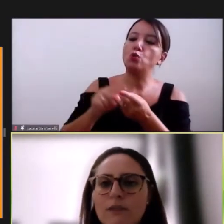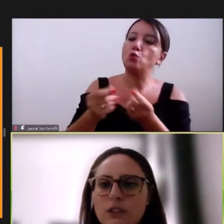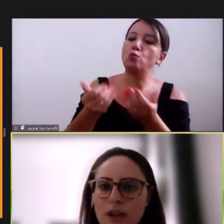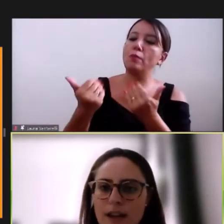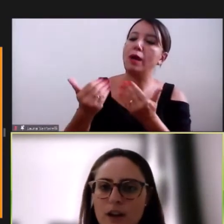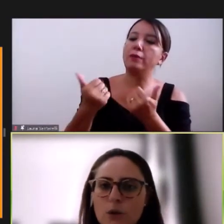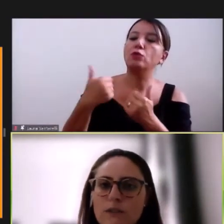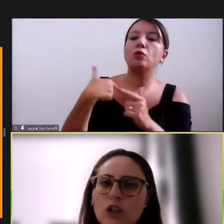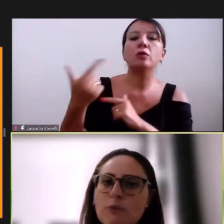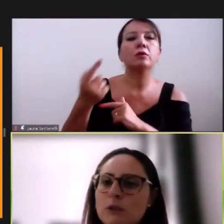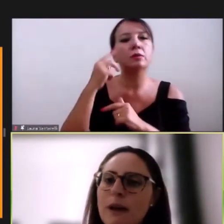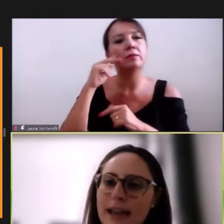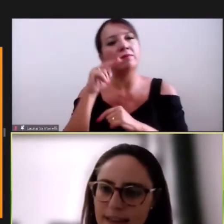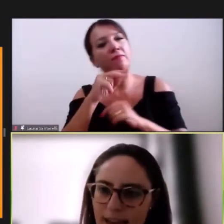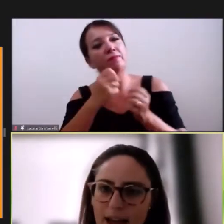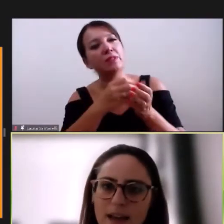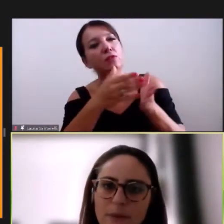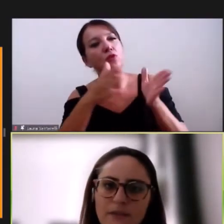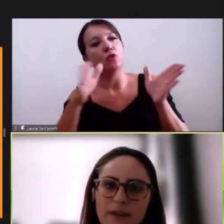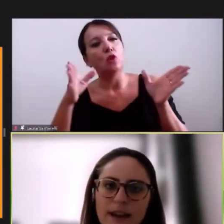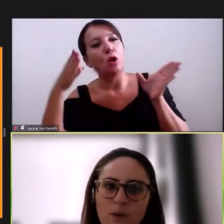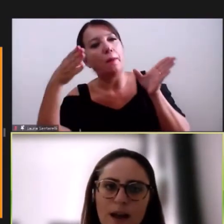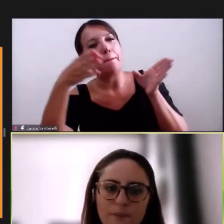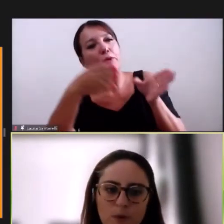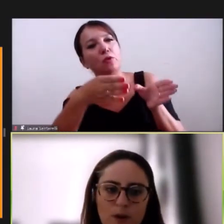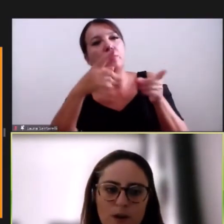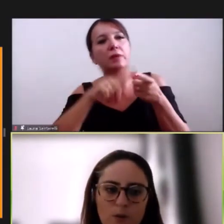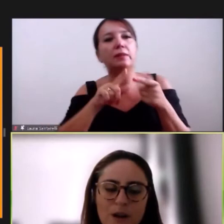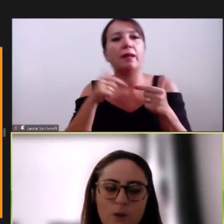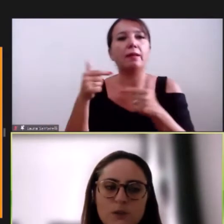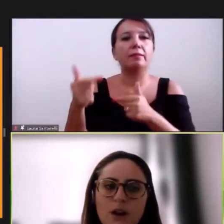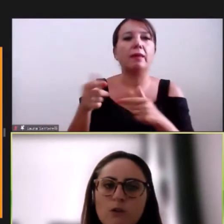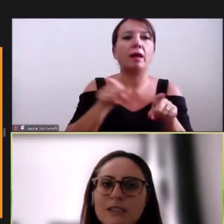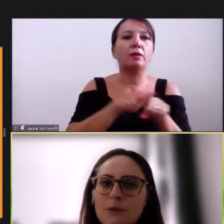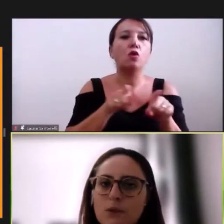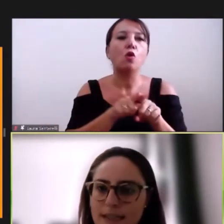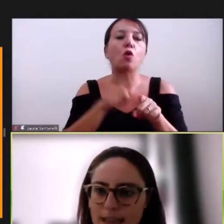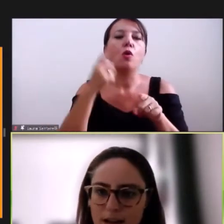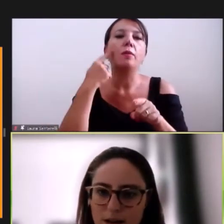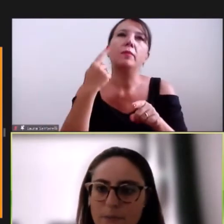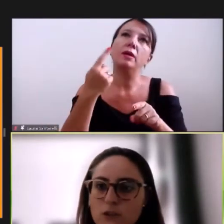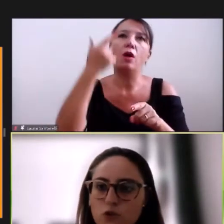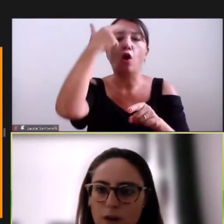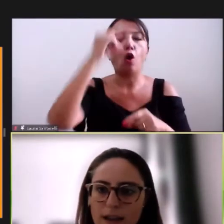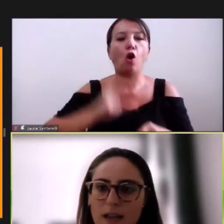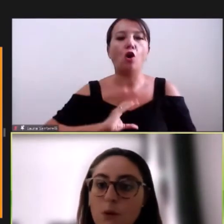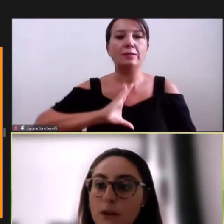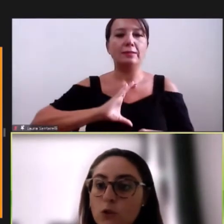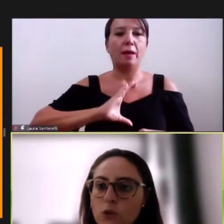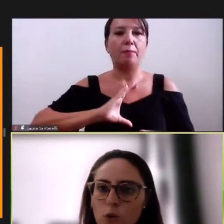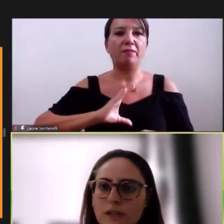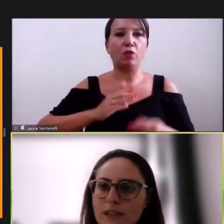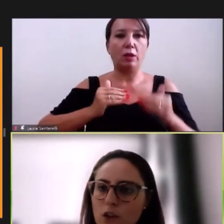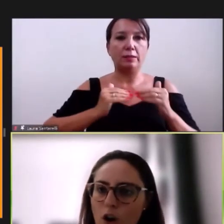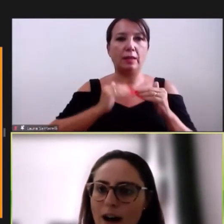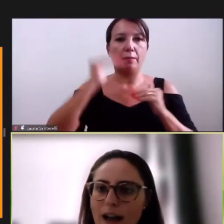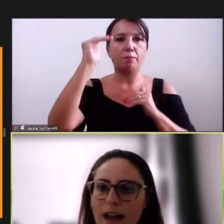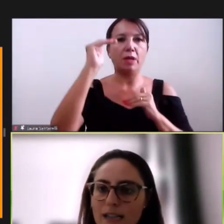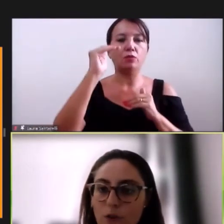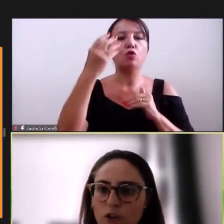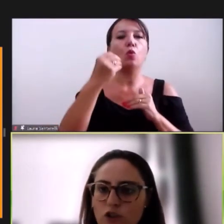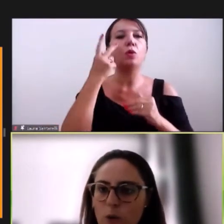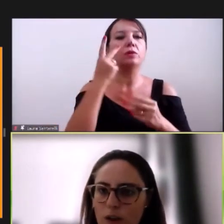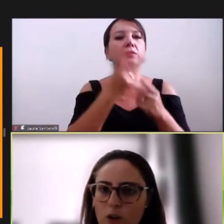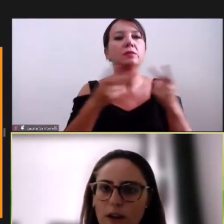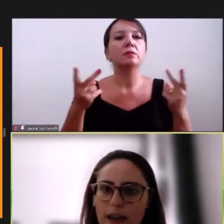acquisire una visione prospettica per avere per acquisire una consapevolezza maggiore nel momento in cui si trova